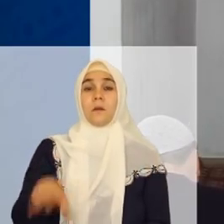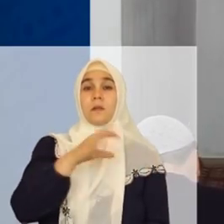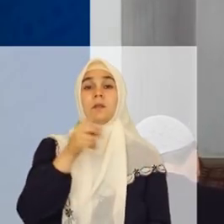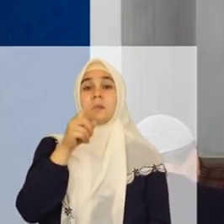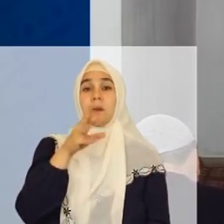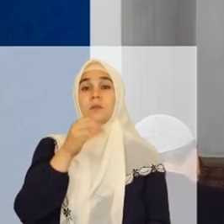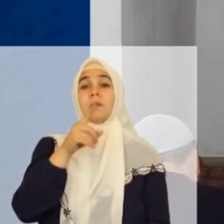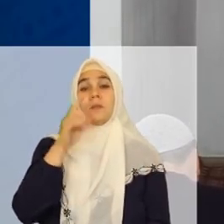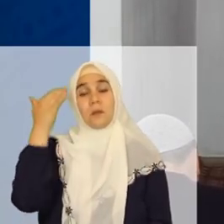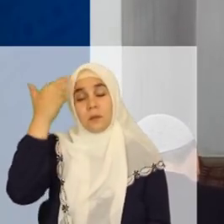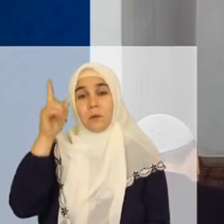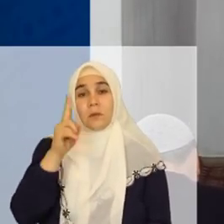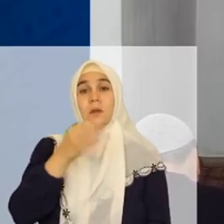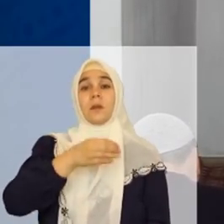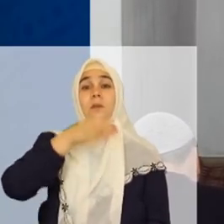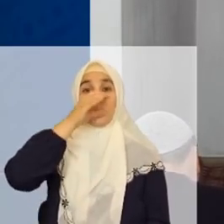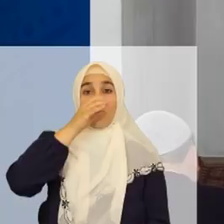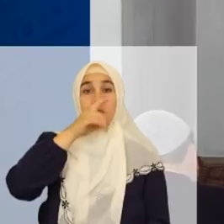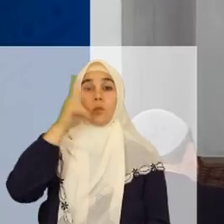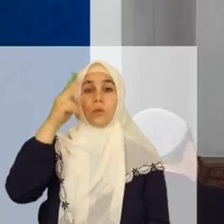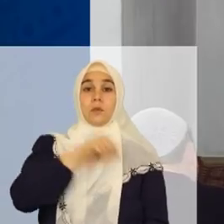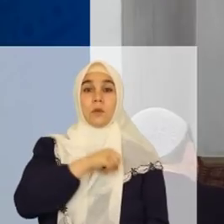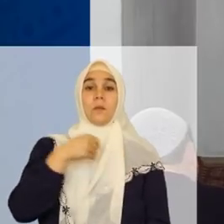Vaholanki zamzamni nima niyat bilan ichsa, shunga bo'ladi.